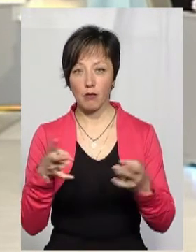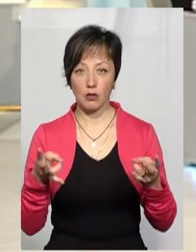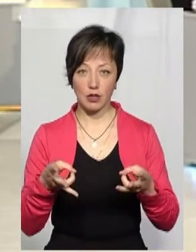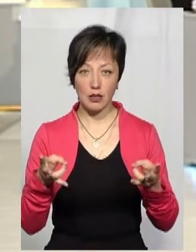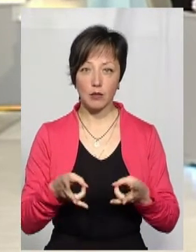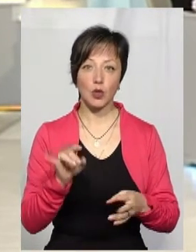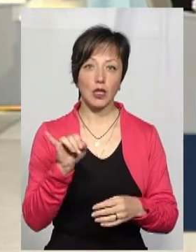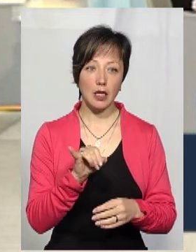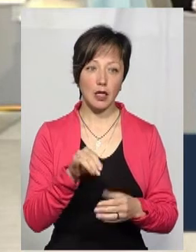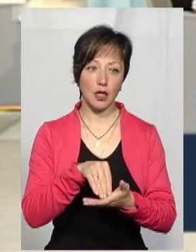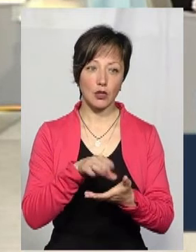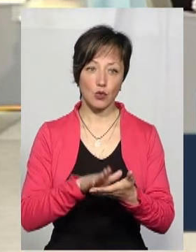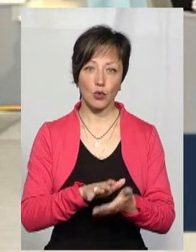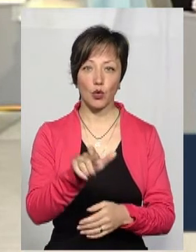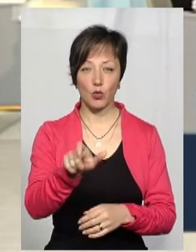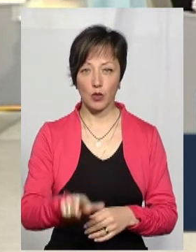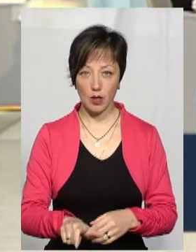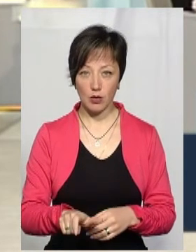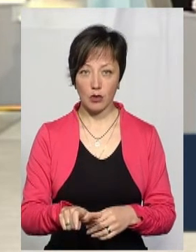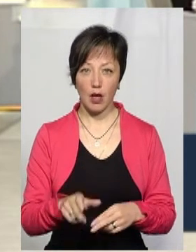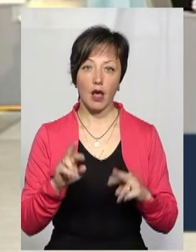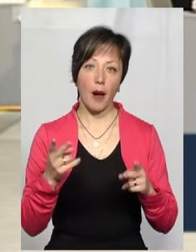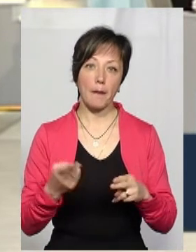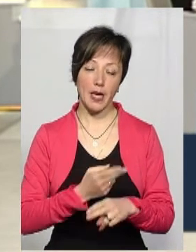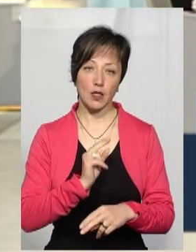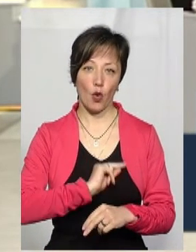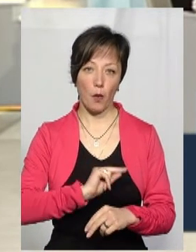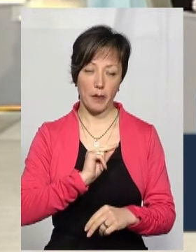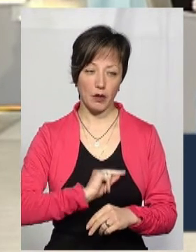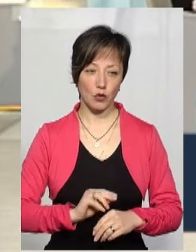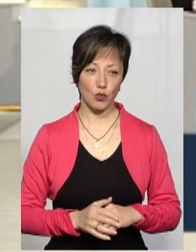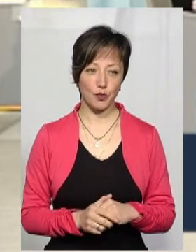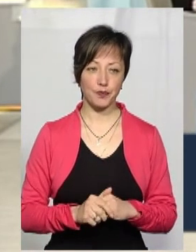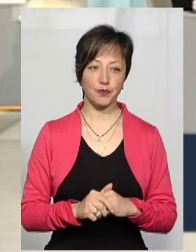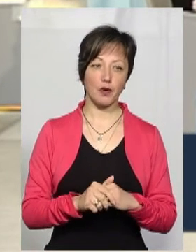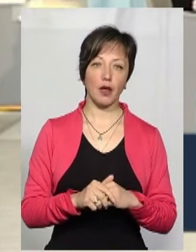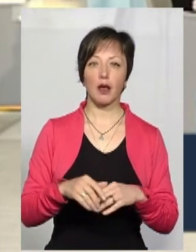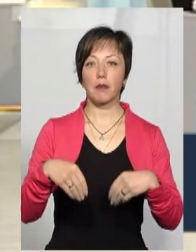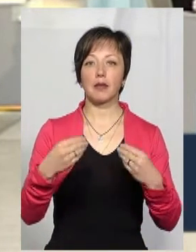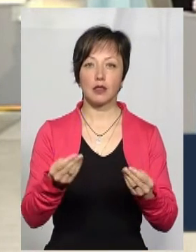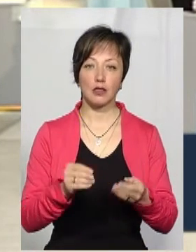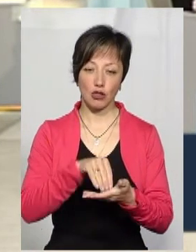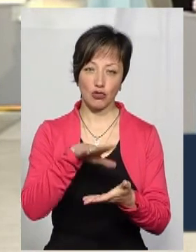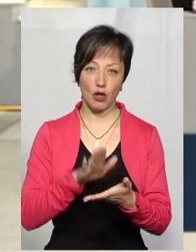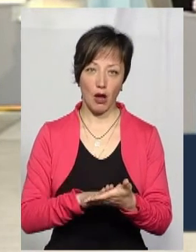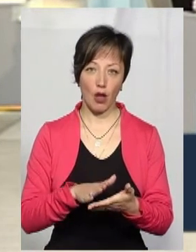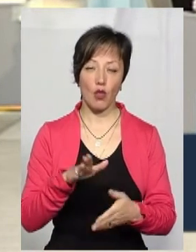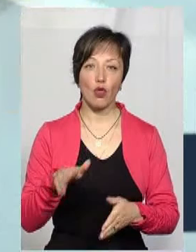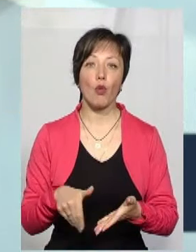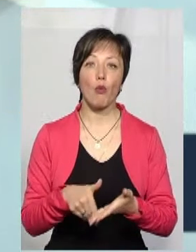потрібно, і, по суті, реєструє людину як безробітну, призначає відповідну допомогу по